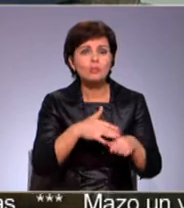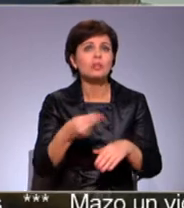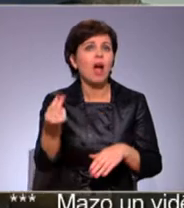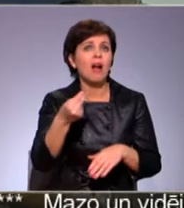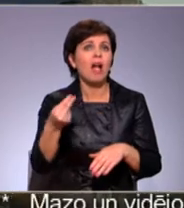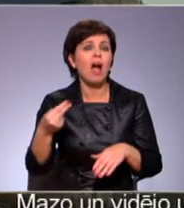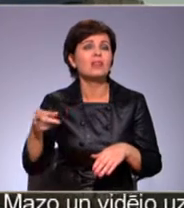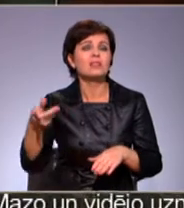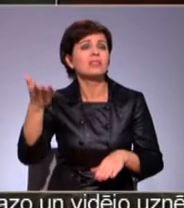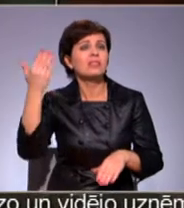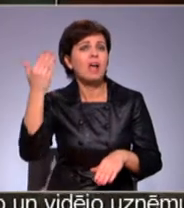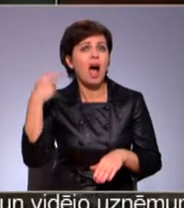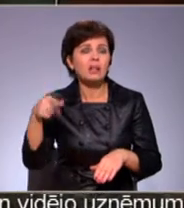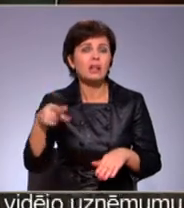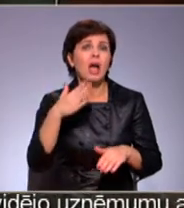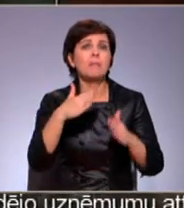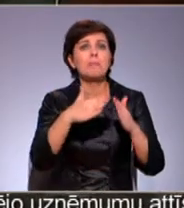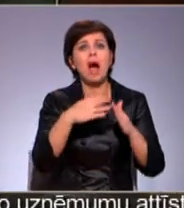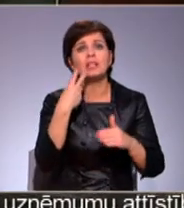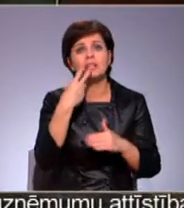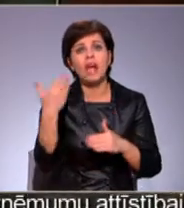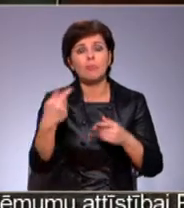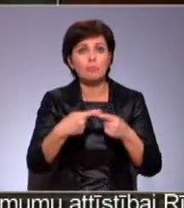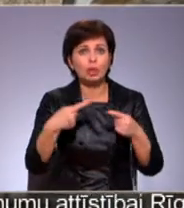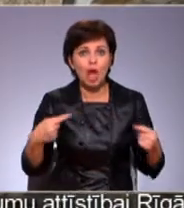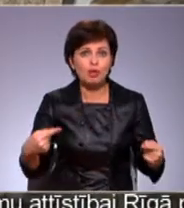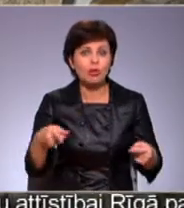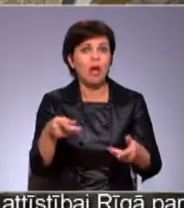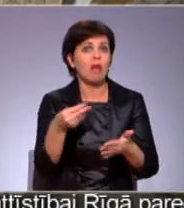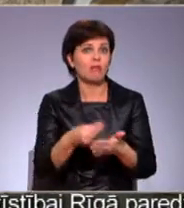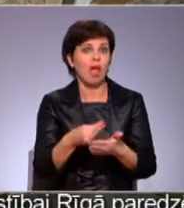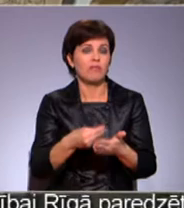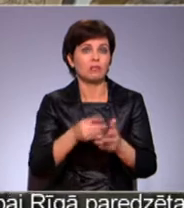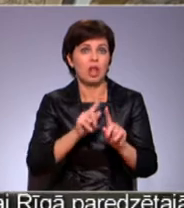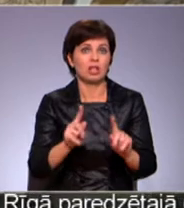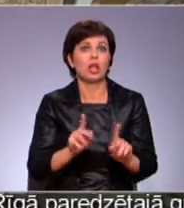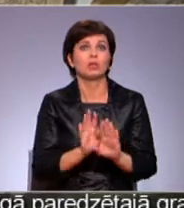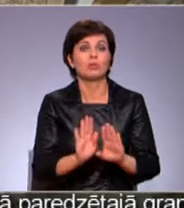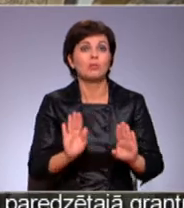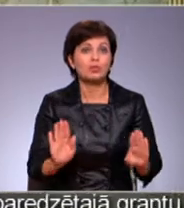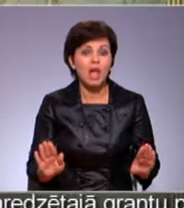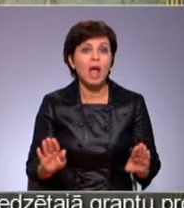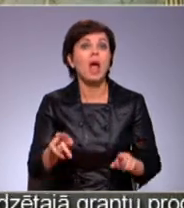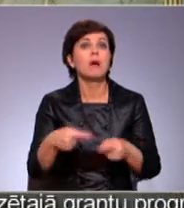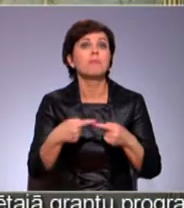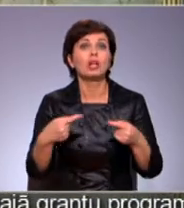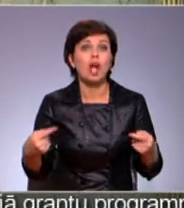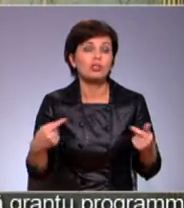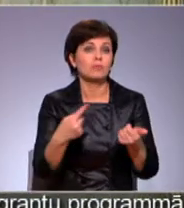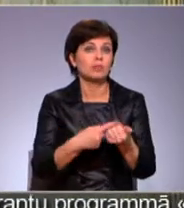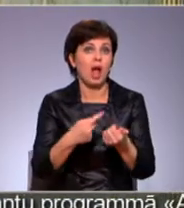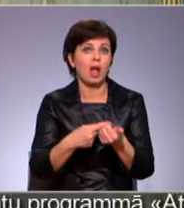gleznas, senatnīgi mājsaimniecības priekšmeti rodami nenovērtēto lietu muzejā. Tie ir priekšmeti, kuru skaits